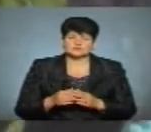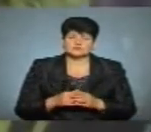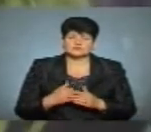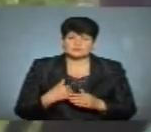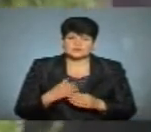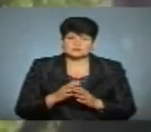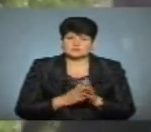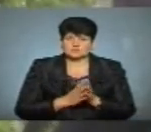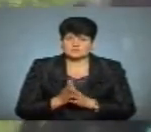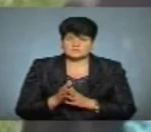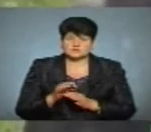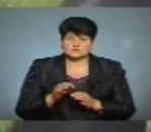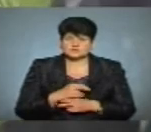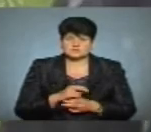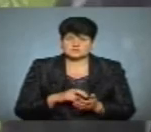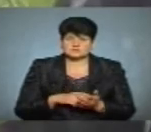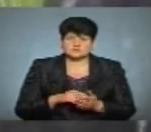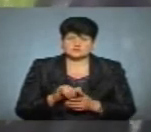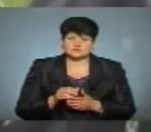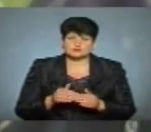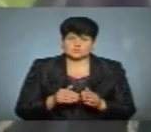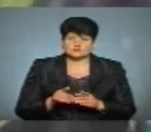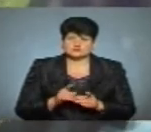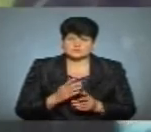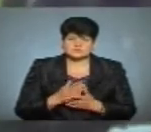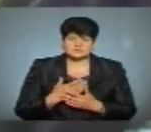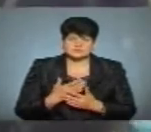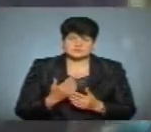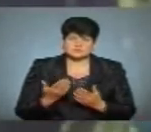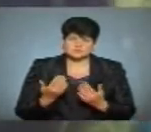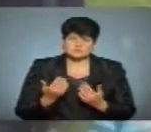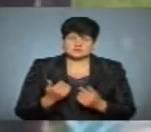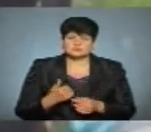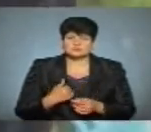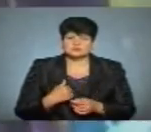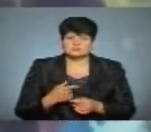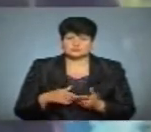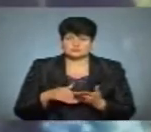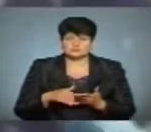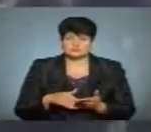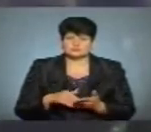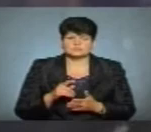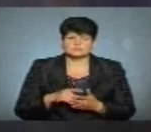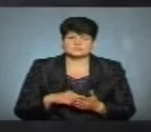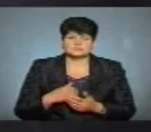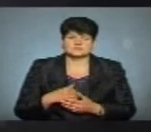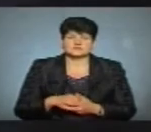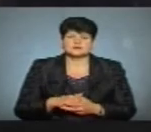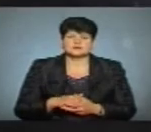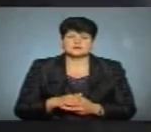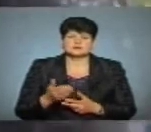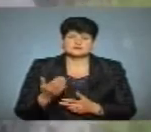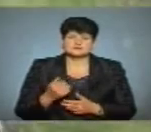мене рукавиця, не бійся нічого. В тебе щось є в руках? Нема? Ну ходи, ходи до мене, я тобі допоможу. Ну довірся мені, ходи,